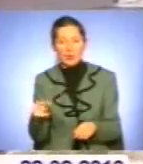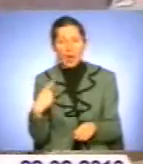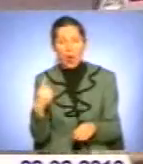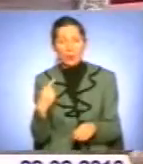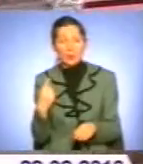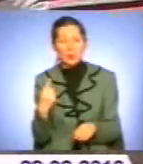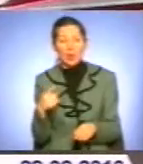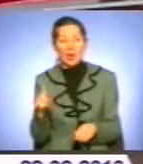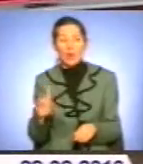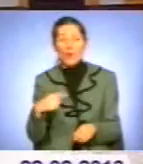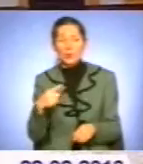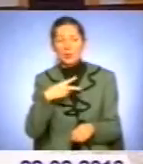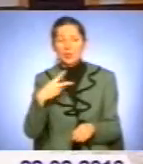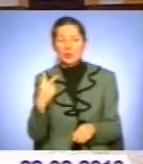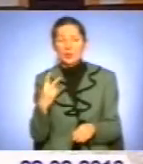У